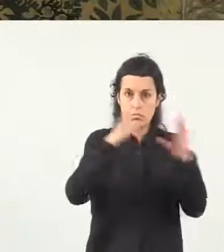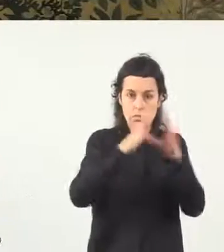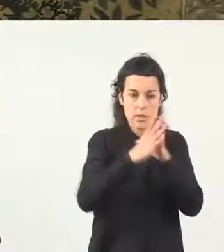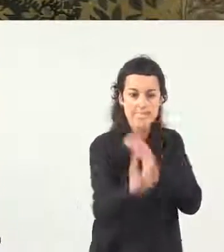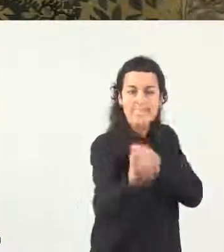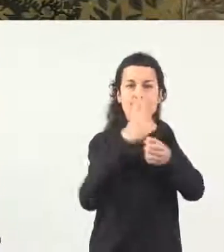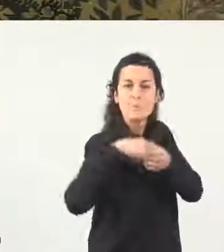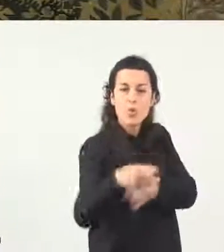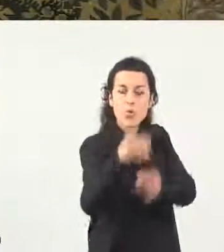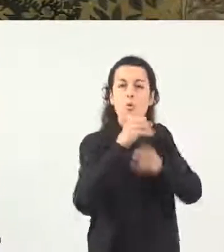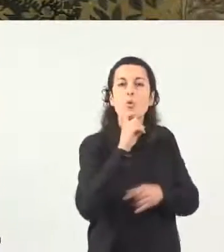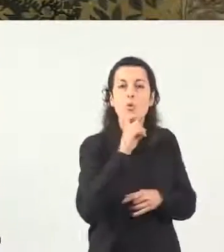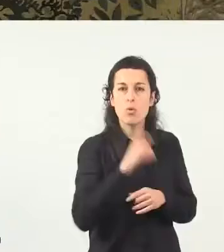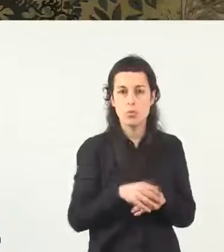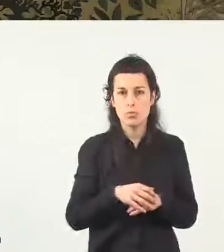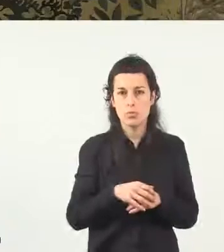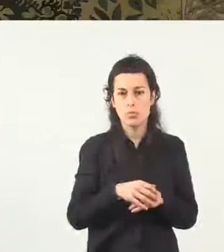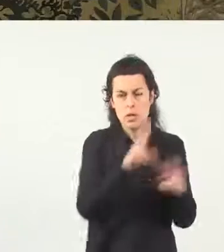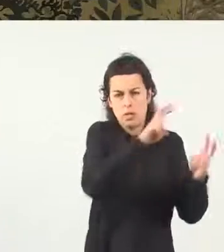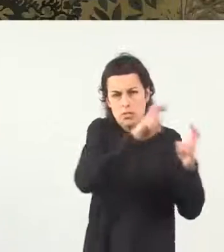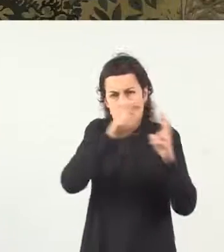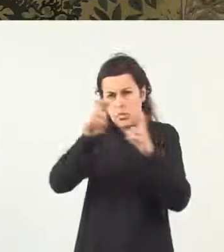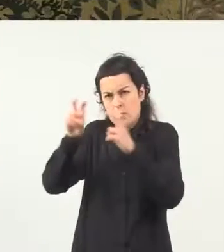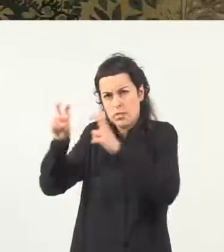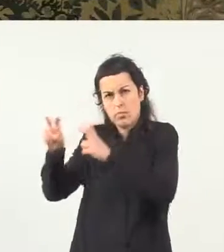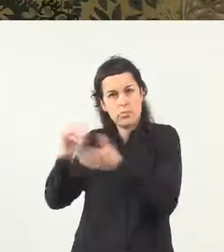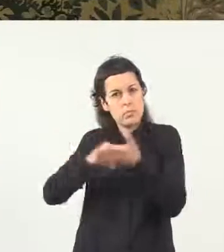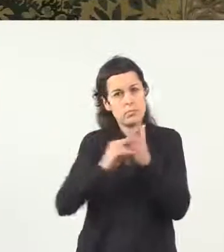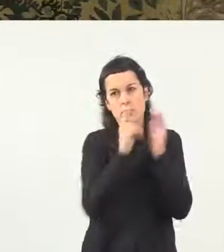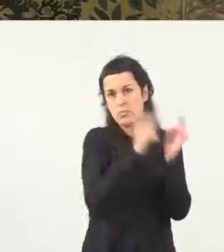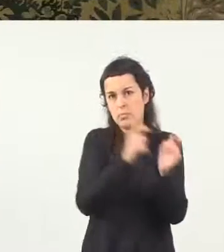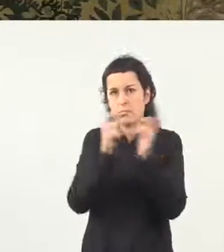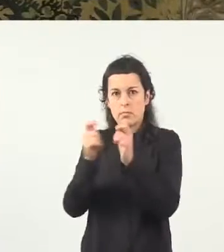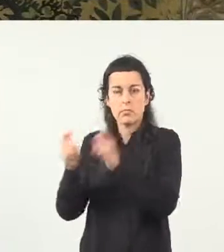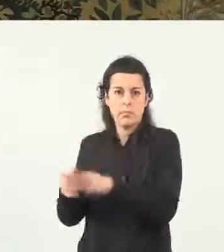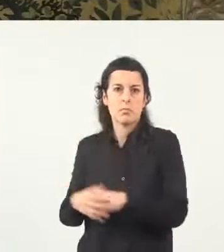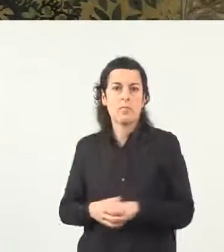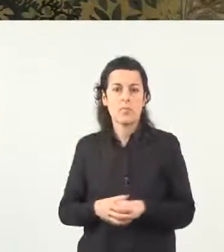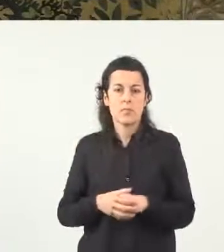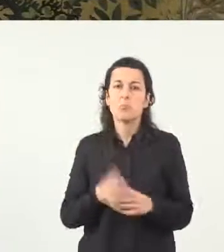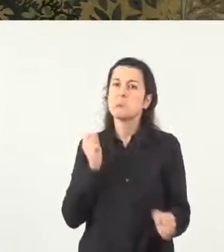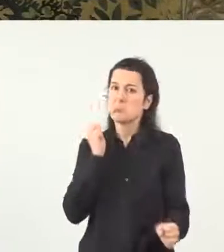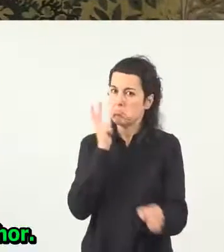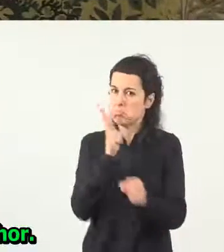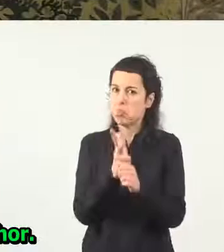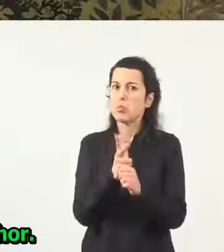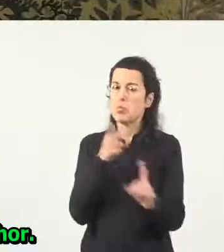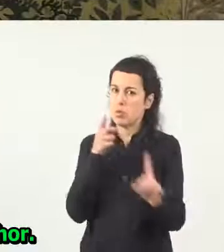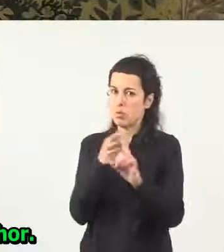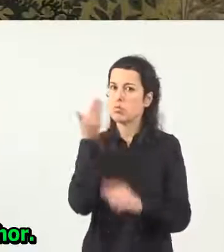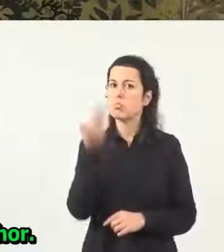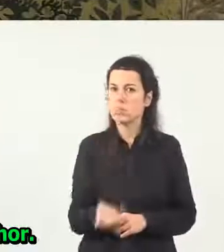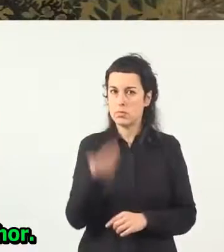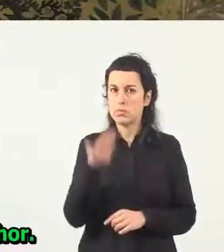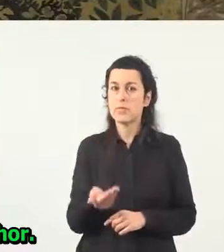feministak, hori dana daukago gure aurrean, nik uste dala erronka oso interesgarria, baina